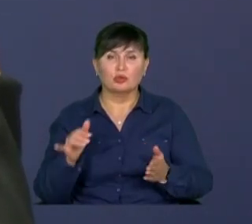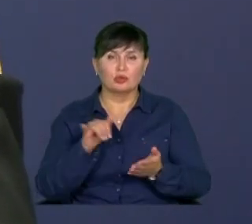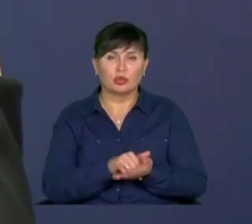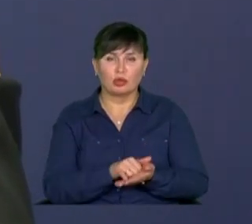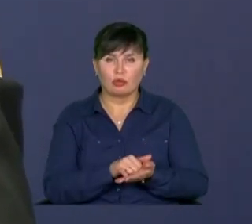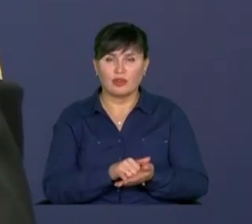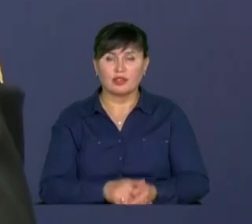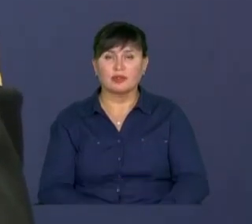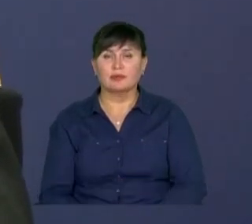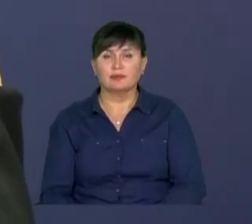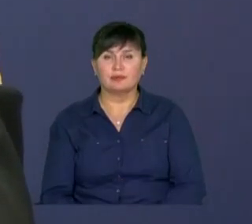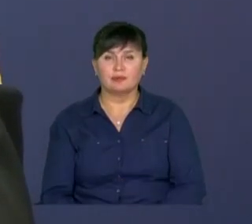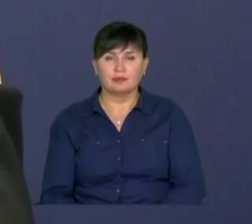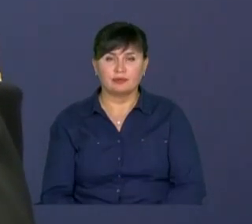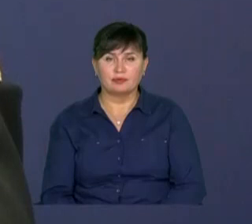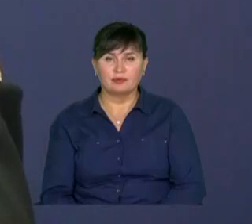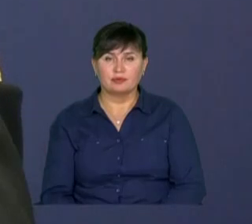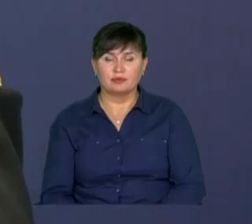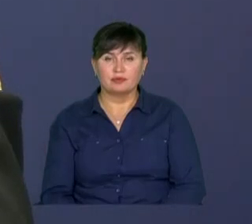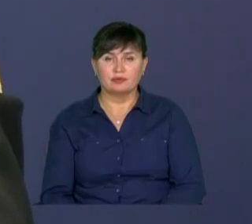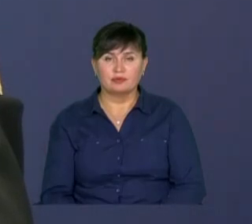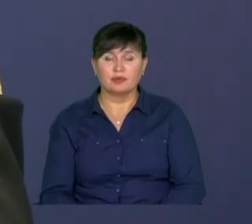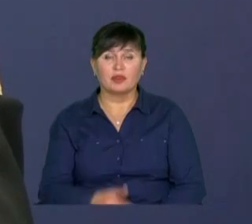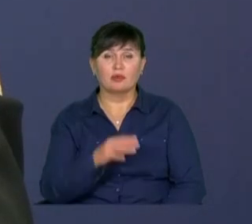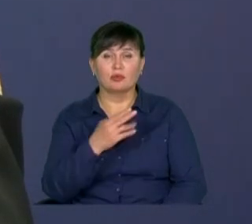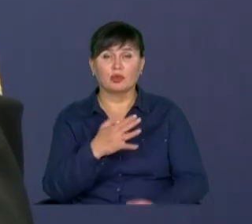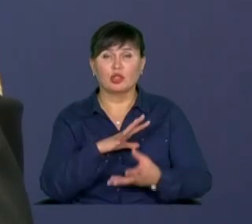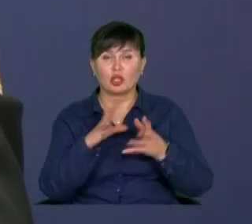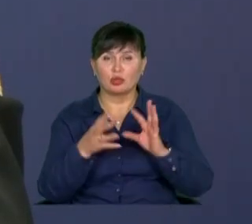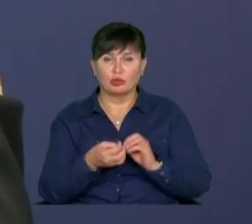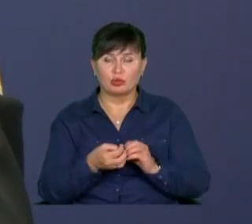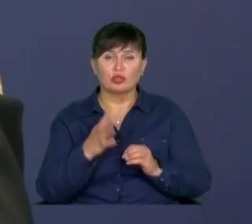установлены. И по их результатам будет